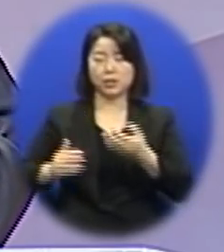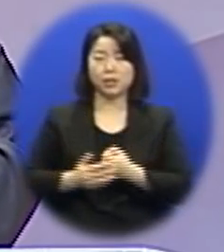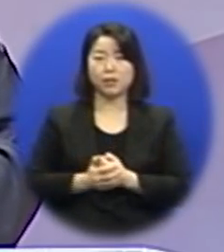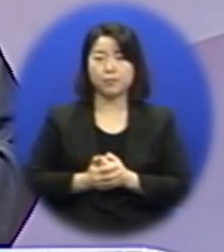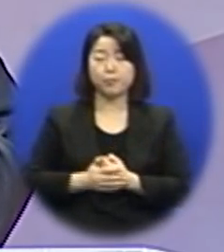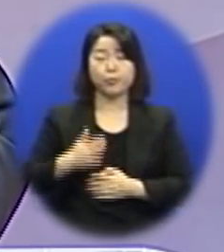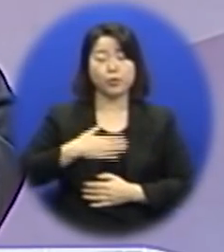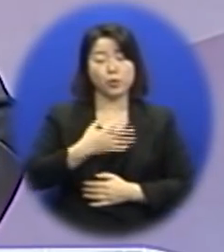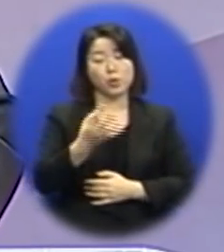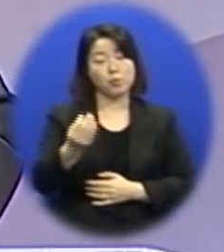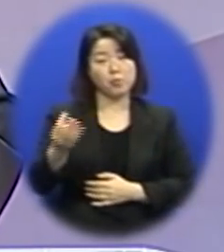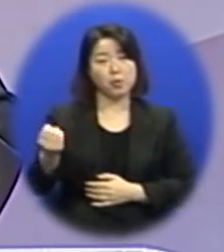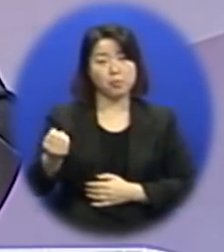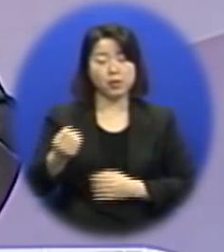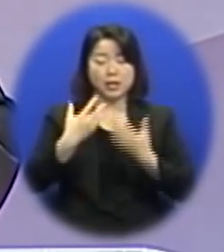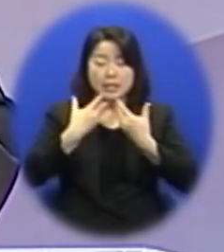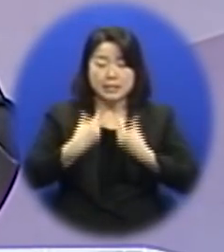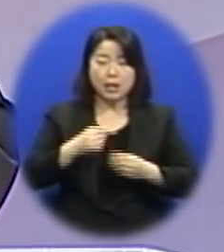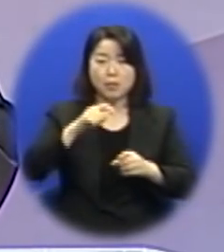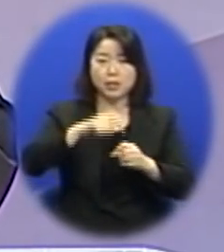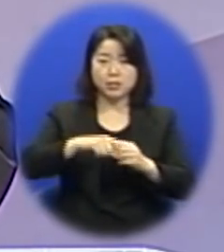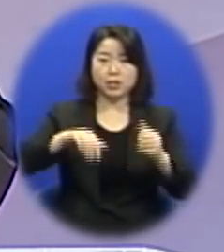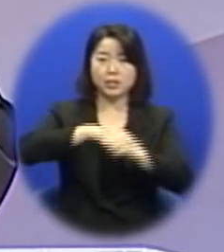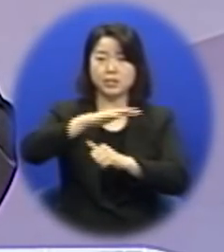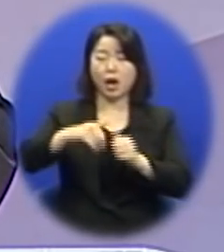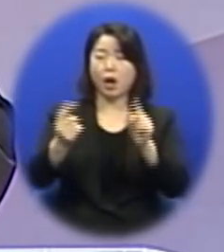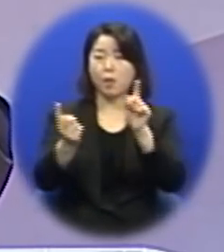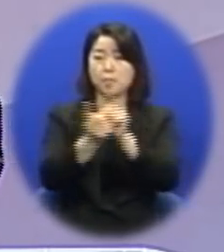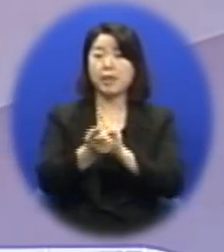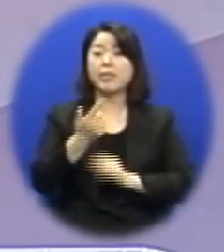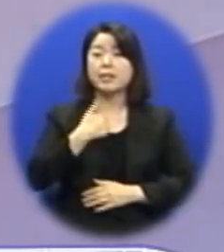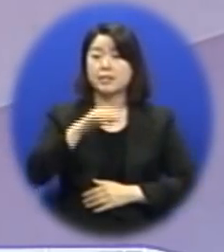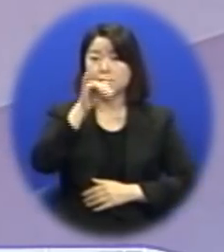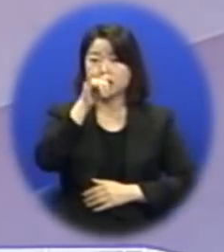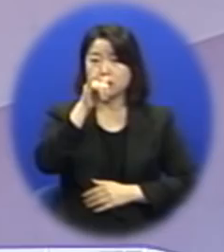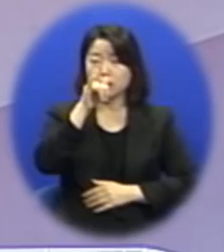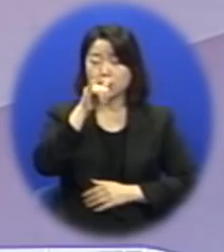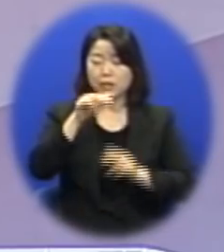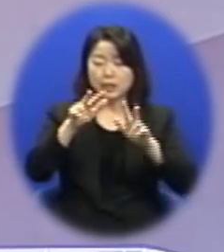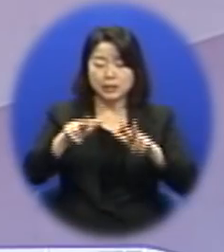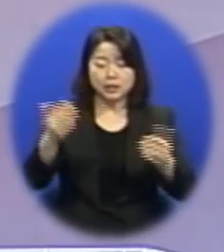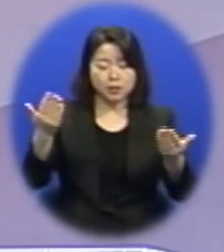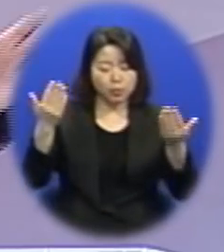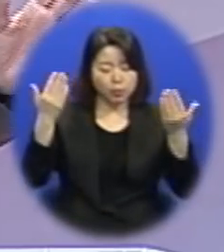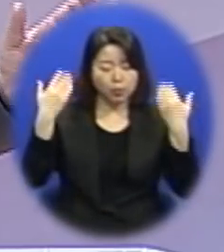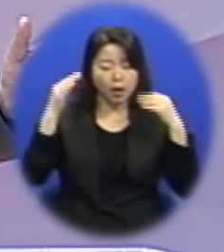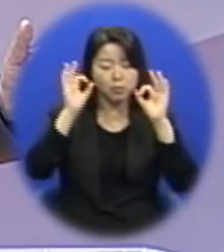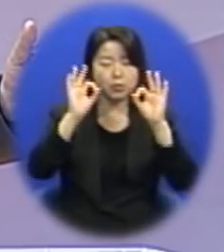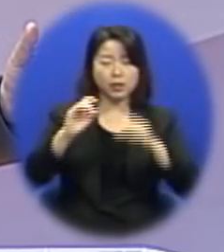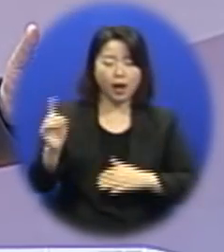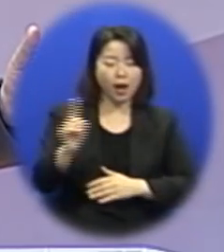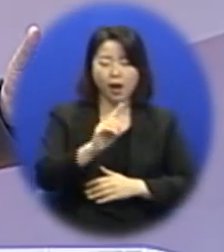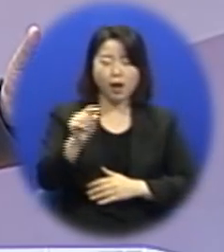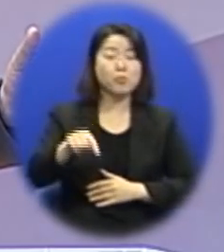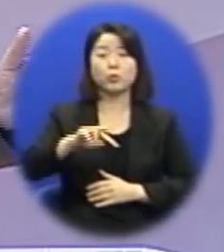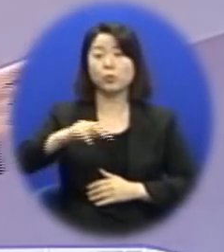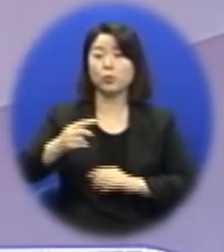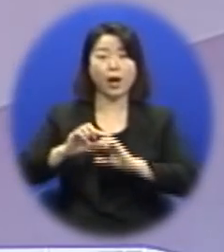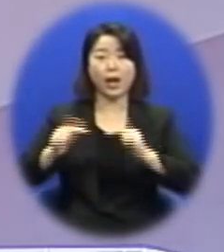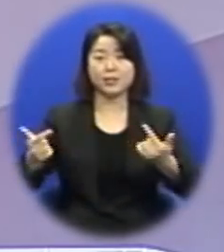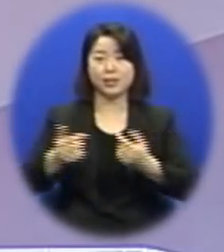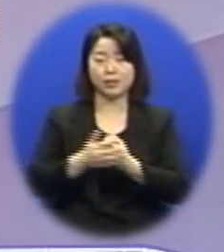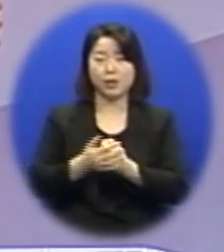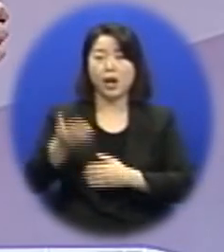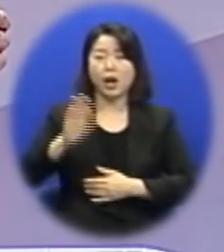정말 절망적인 상황을 만났던 적이 있습니다 지나고 보니까 아무것도 아니었어요